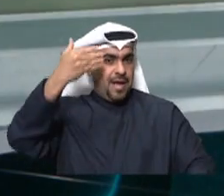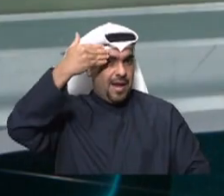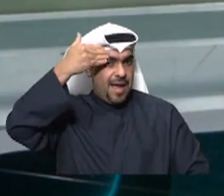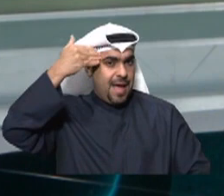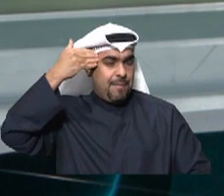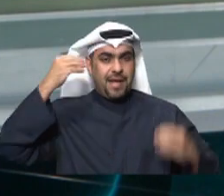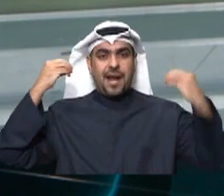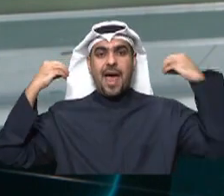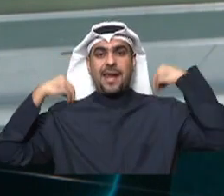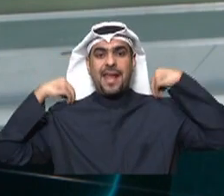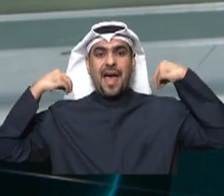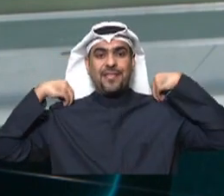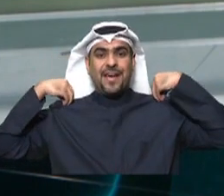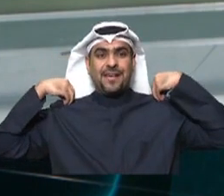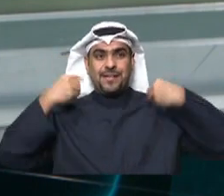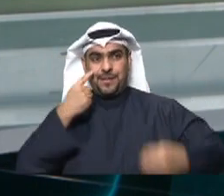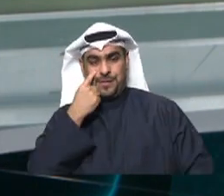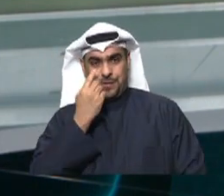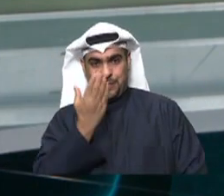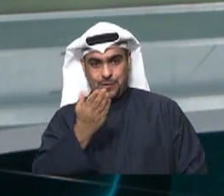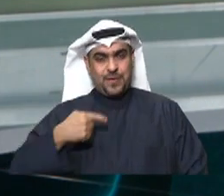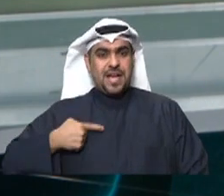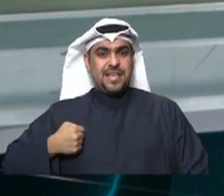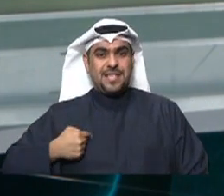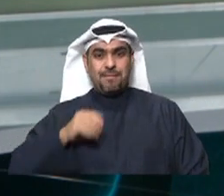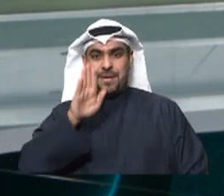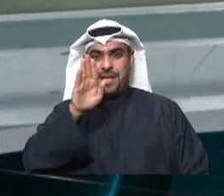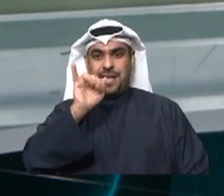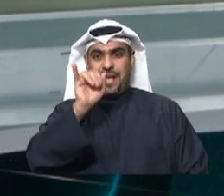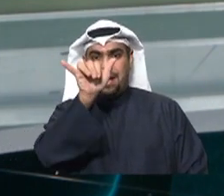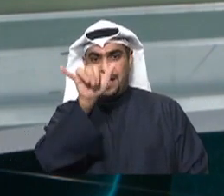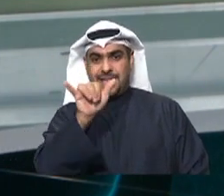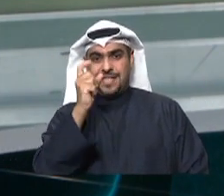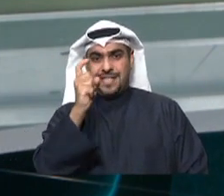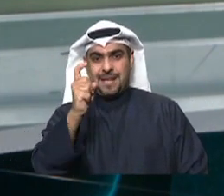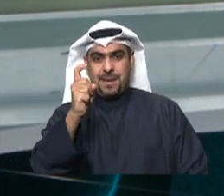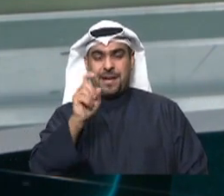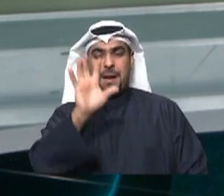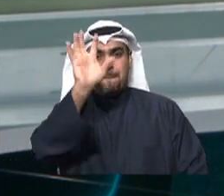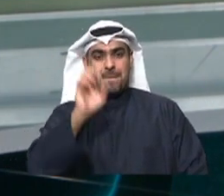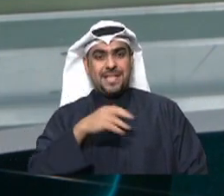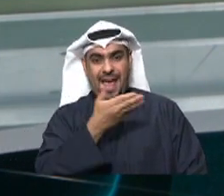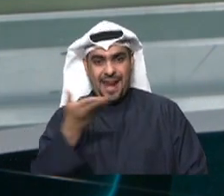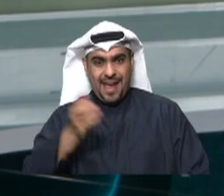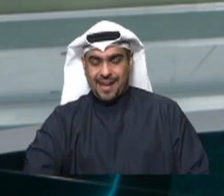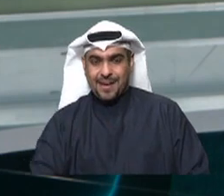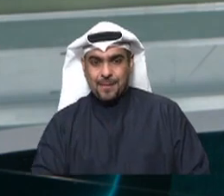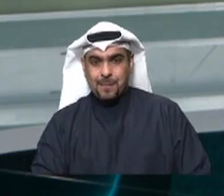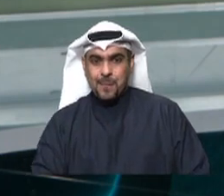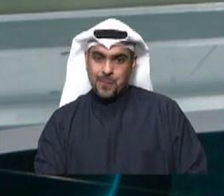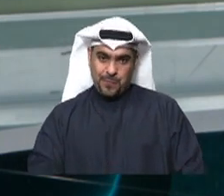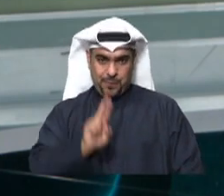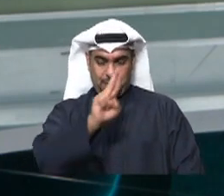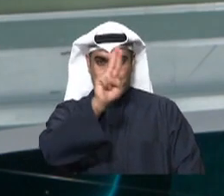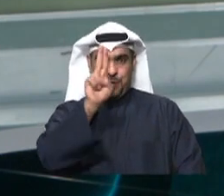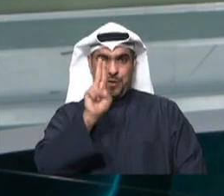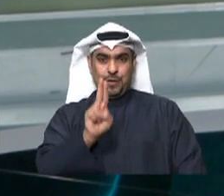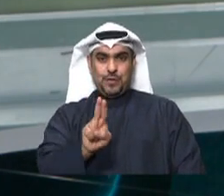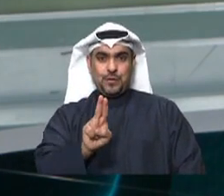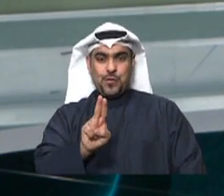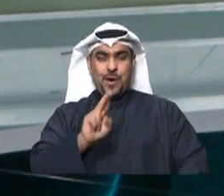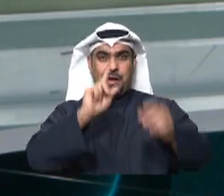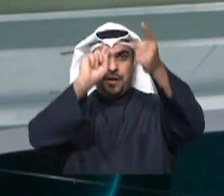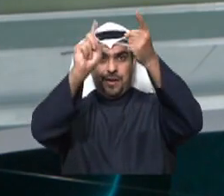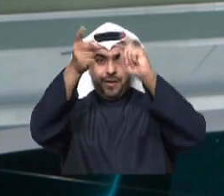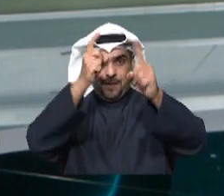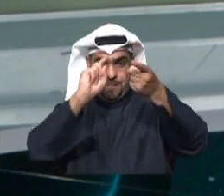سمير حياك الله في النشرة الرياضية. يا هلا أبو يوسف، مسي عليك بالخير وعلى أعزائي المشاهدين. حياك الله. طبعا شهد انطلاق دور الثمانية في بطولة